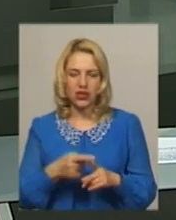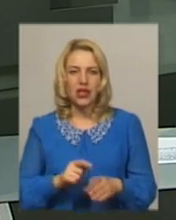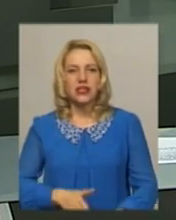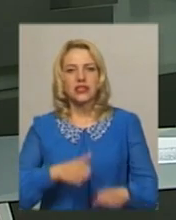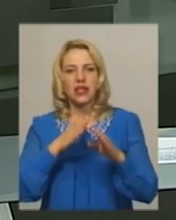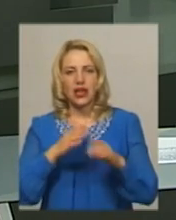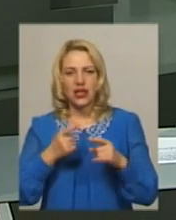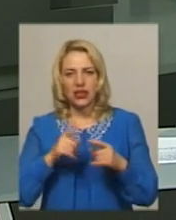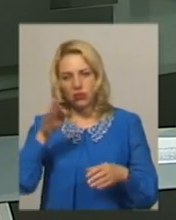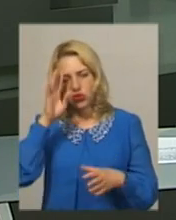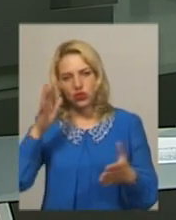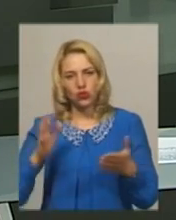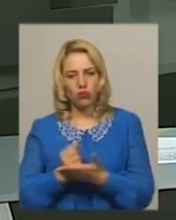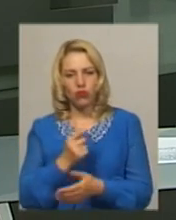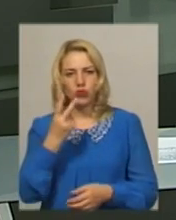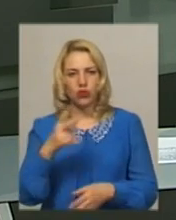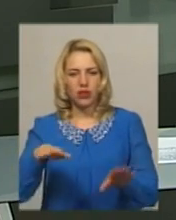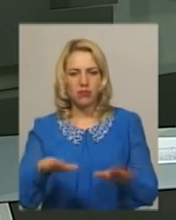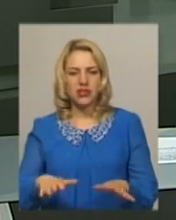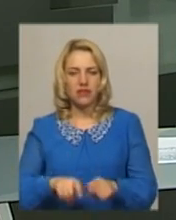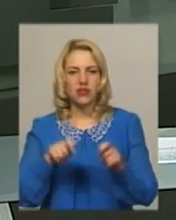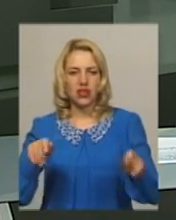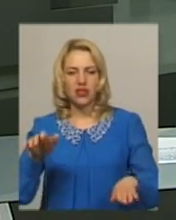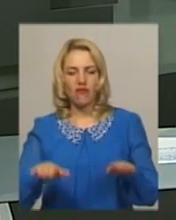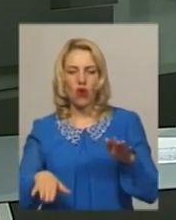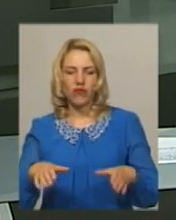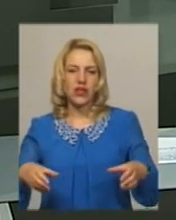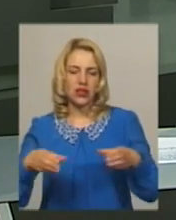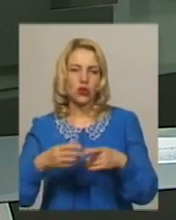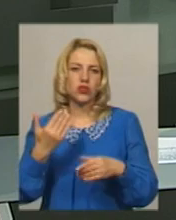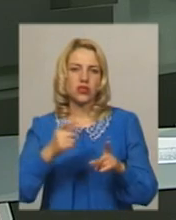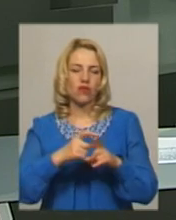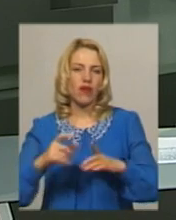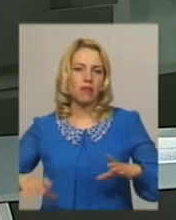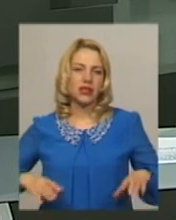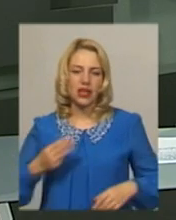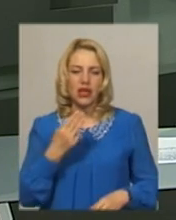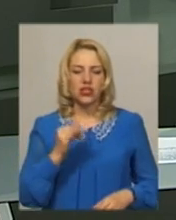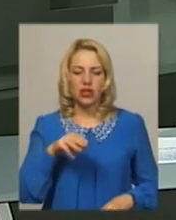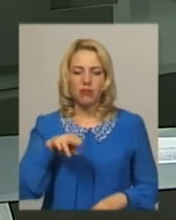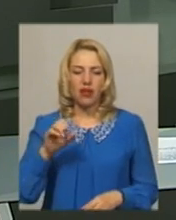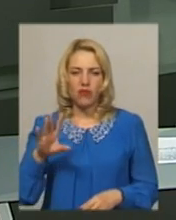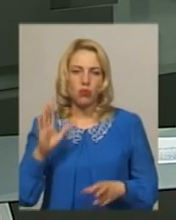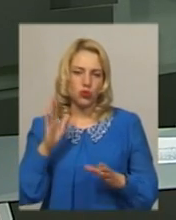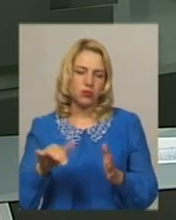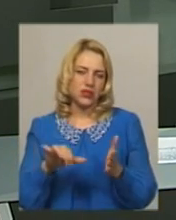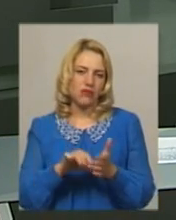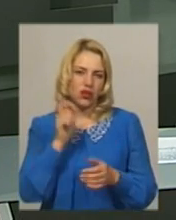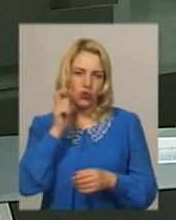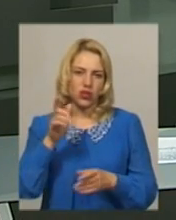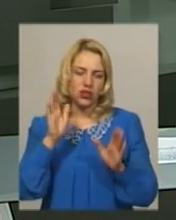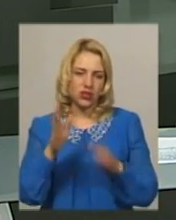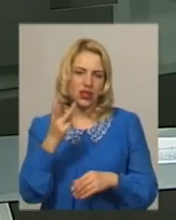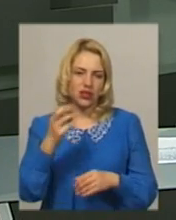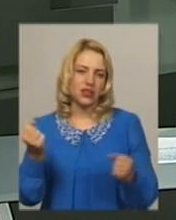карате спортсмен здобув друге місце у відкритій ваговій категорії. За словами тренера Івана Шимківа, представлятимуть Україну тільки три